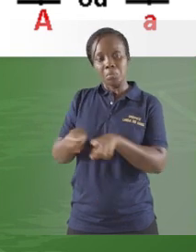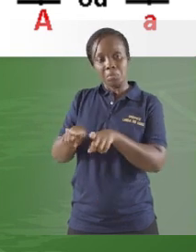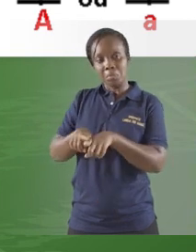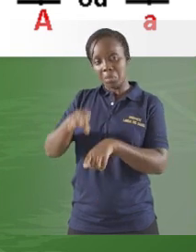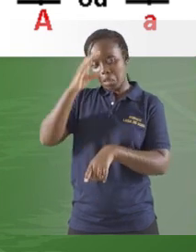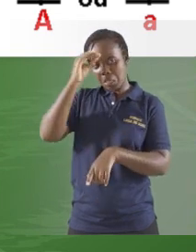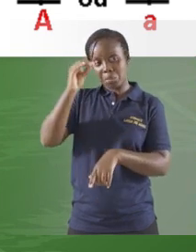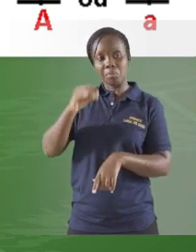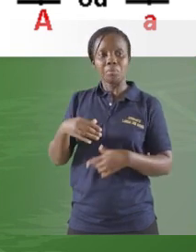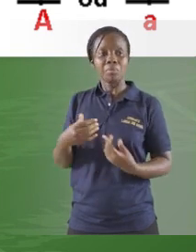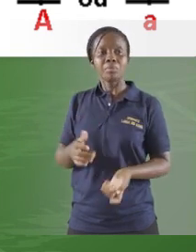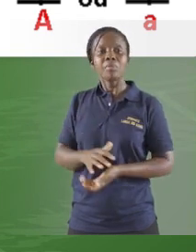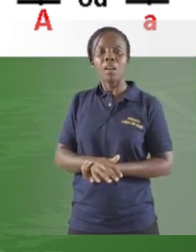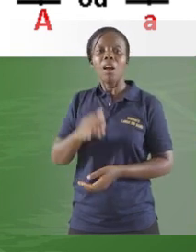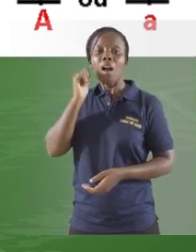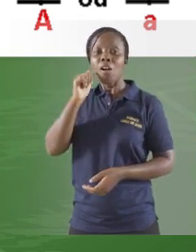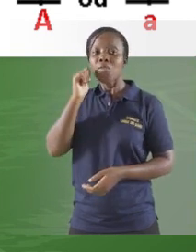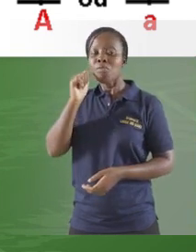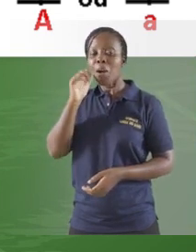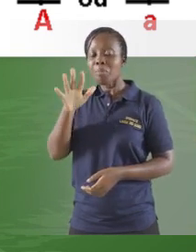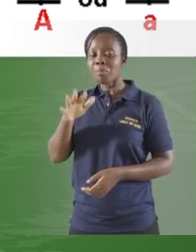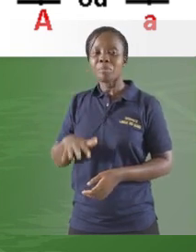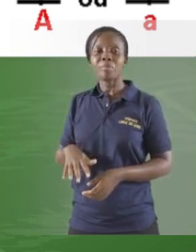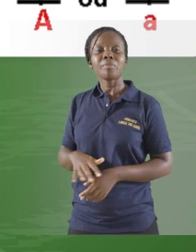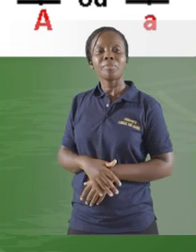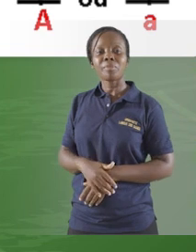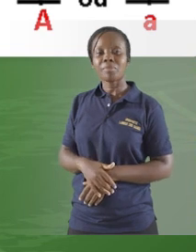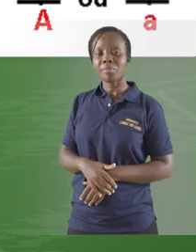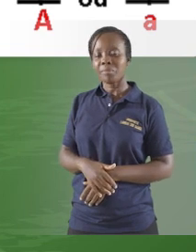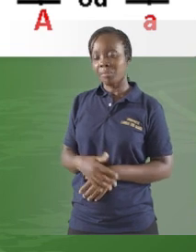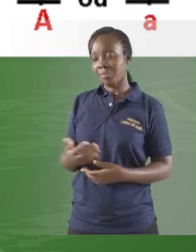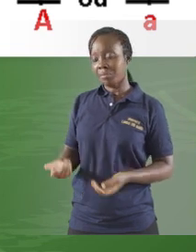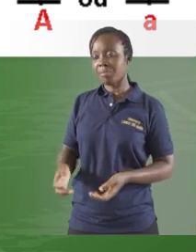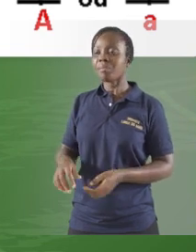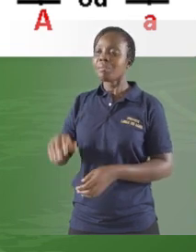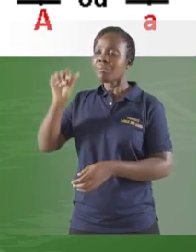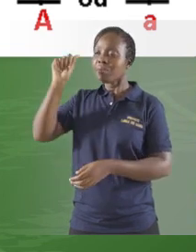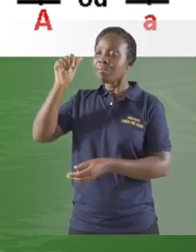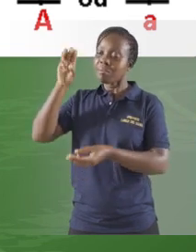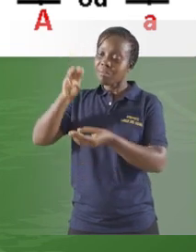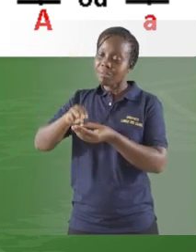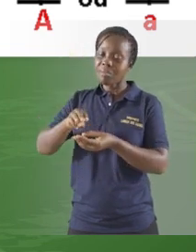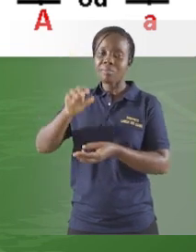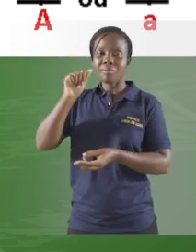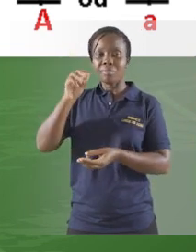génotype est petit a, petit a. Cet individu est également